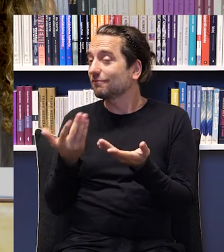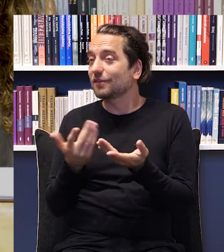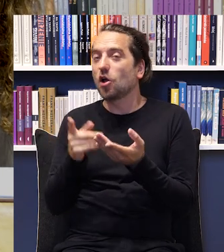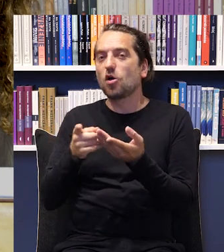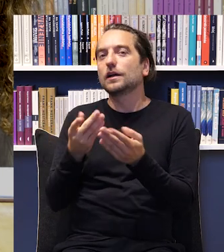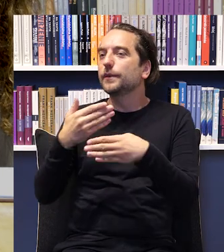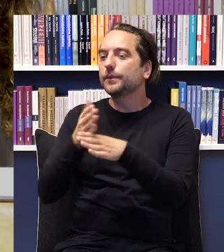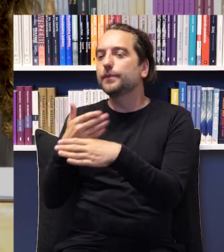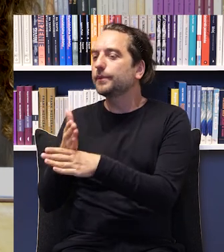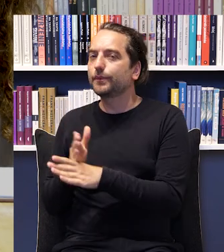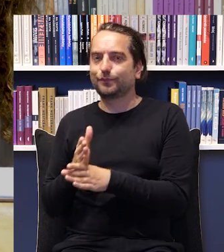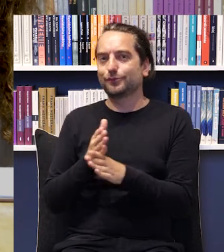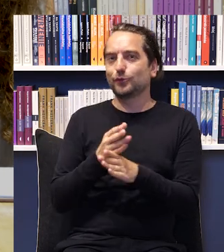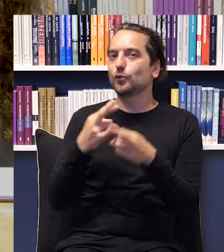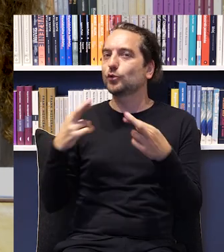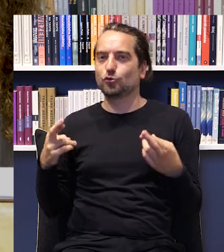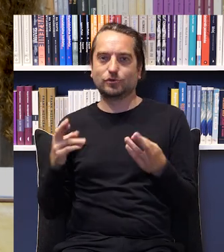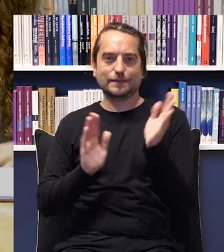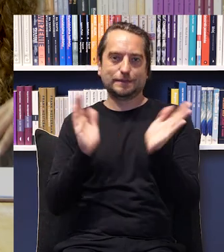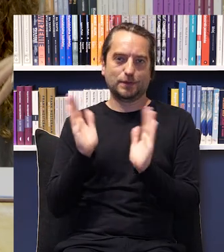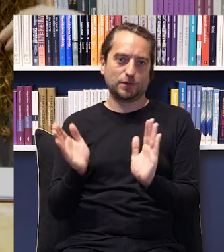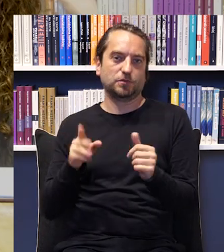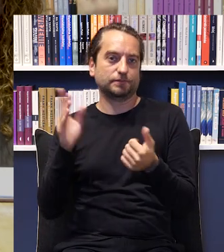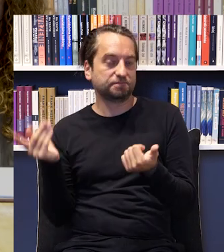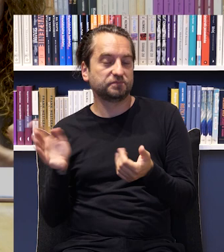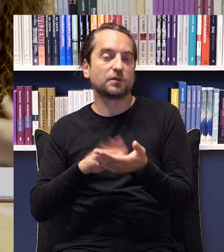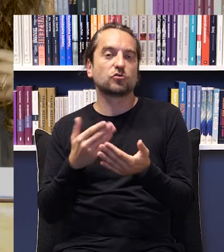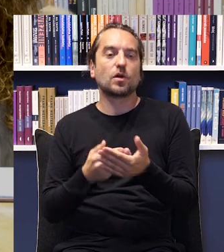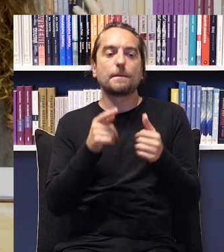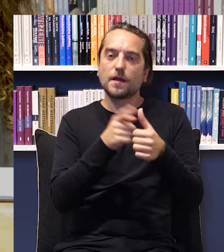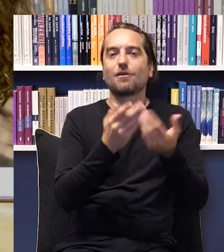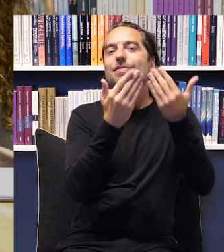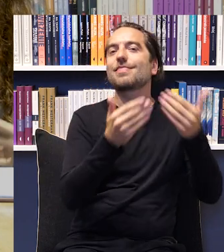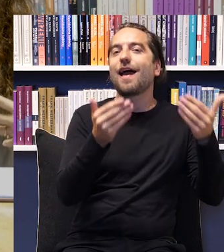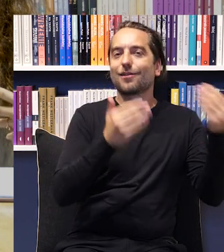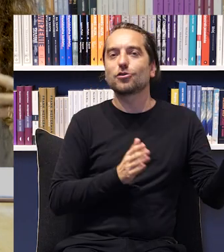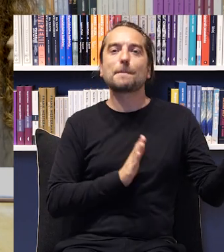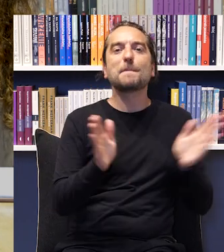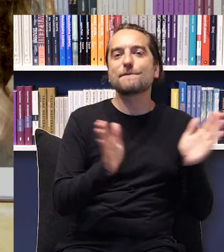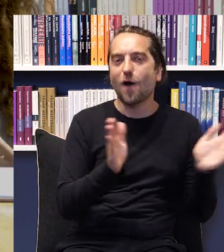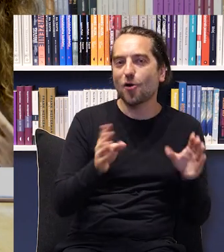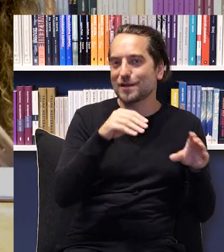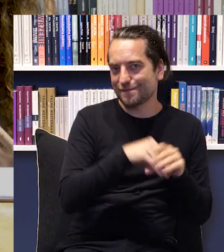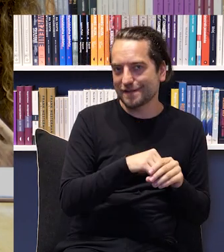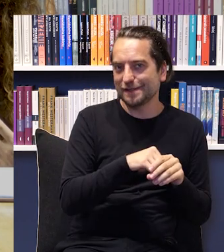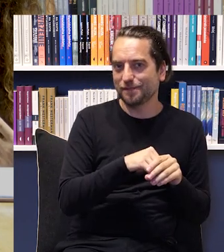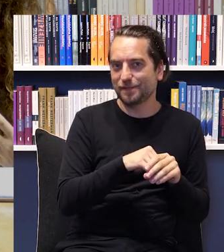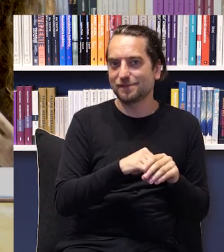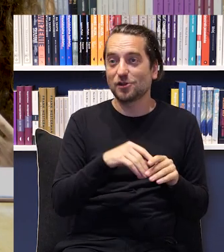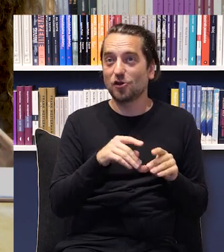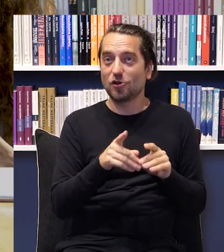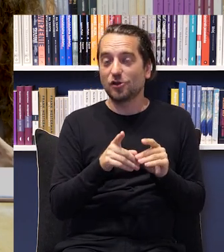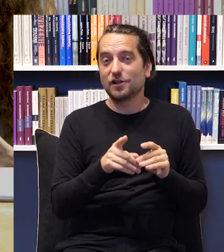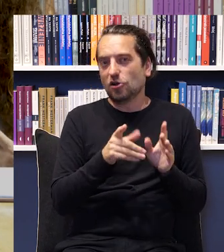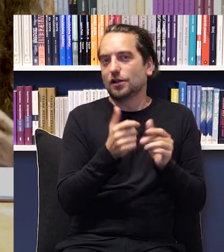wiele różnych sposobów. Ona się oddziela z jednej strony teatralnością i performancem, z którego właściwie w tej książce